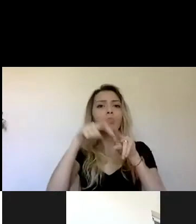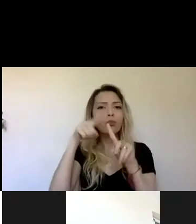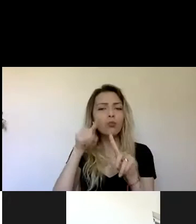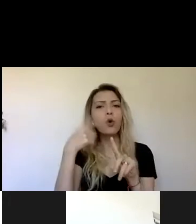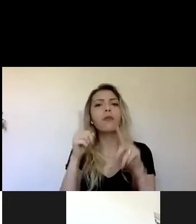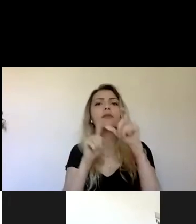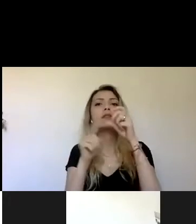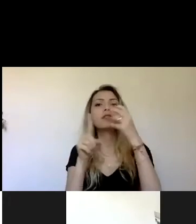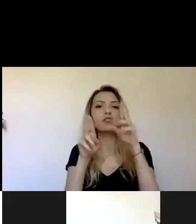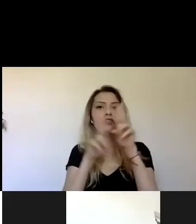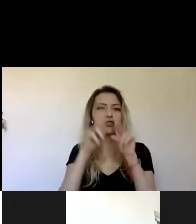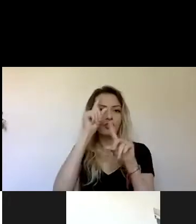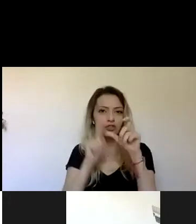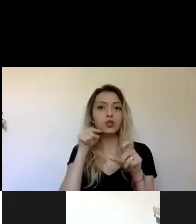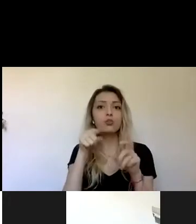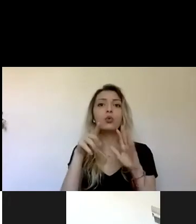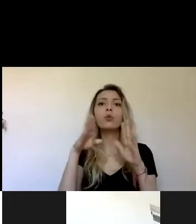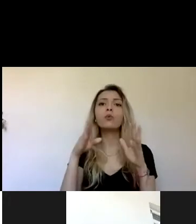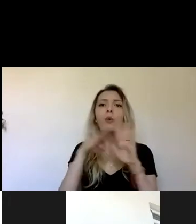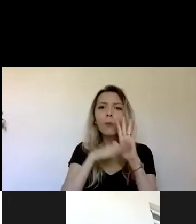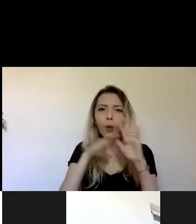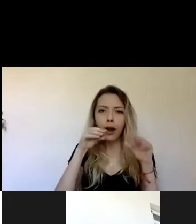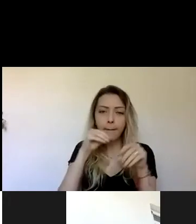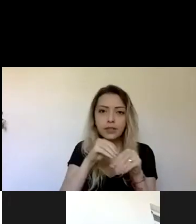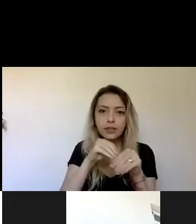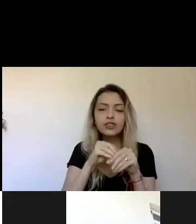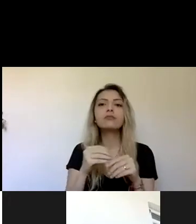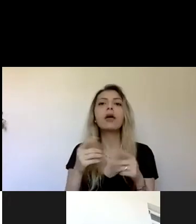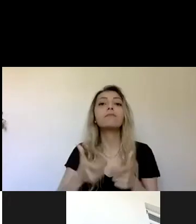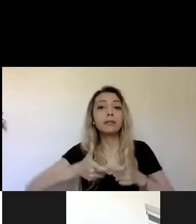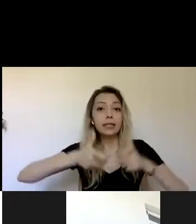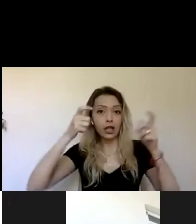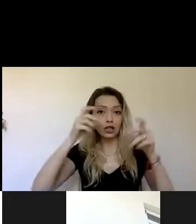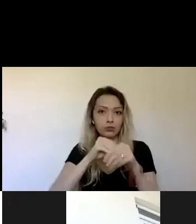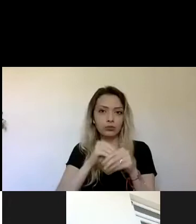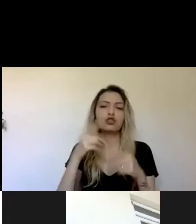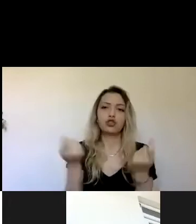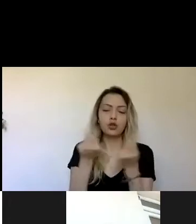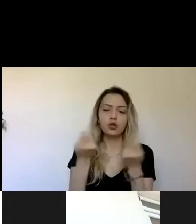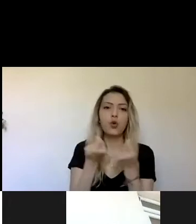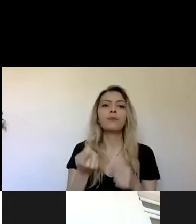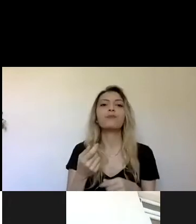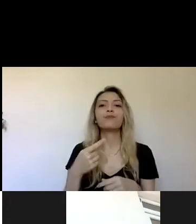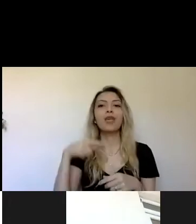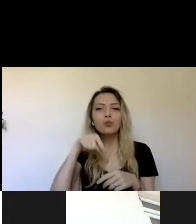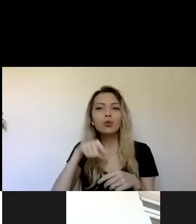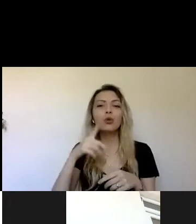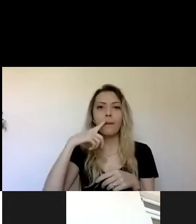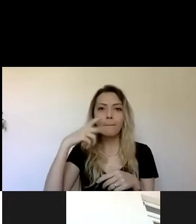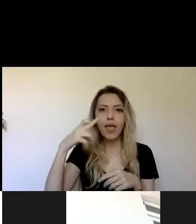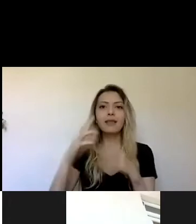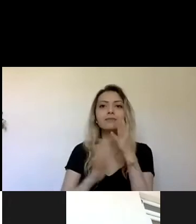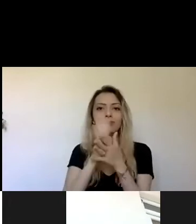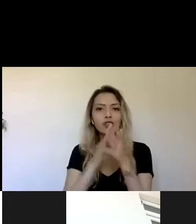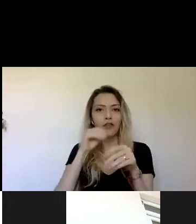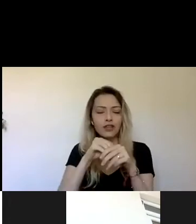geliştirmeden sorumlu uzman olarak çalışıyorum. Bugün her zaman olduğu gibi Pelin Baykan bize işaret dili çevirisinde